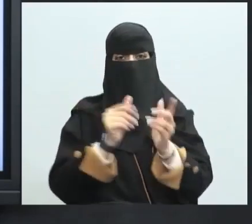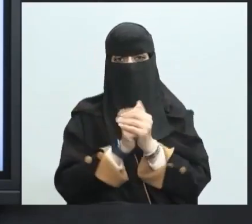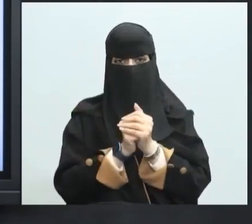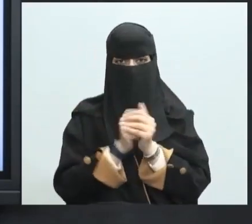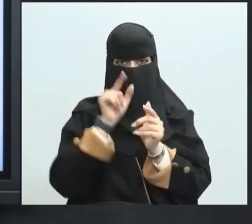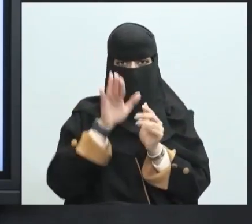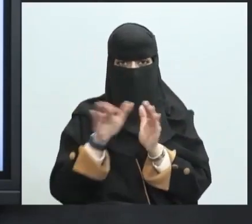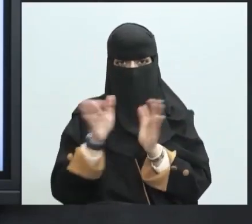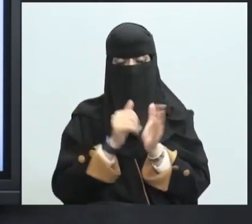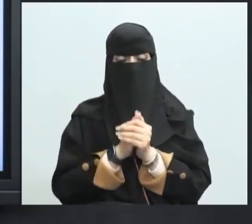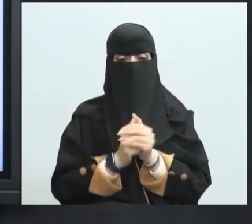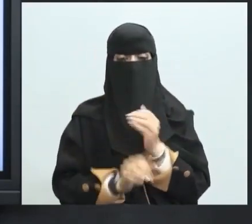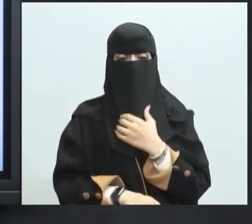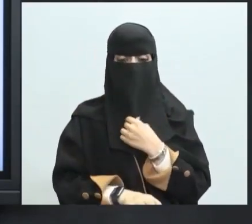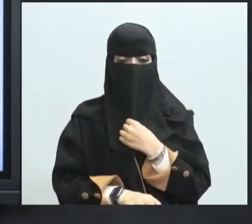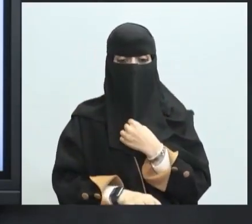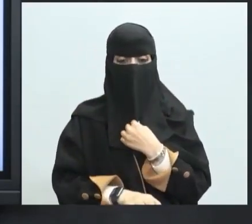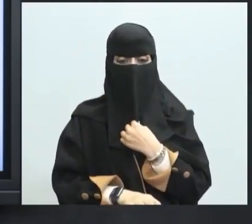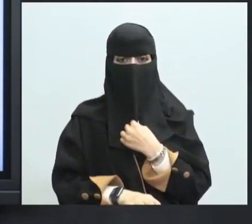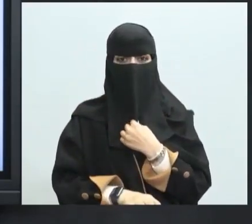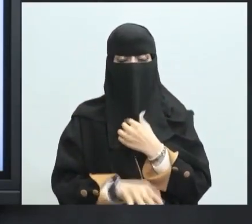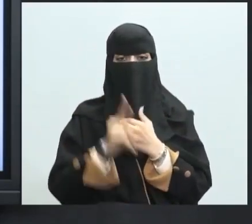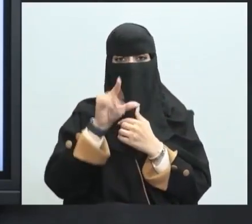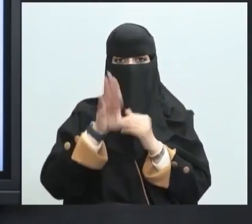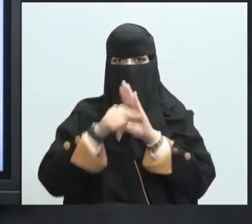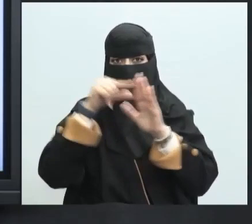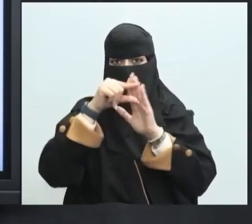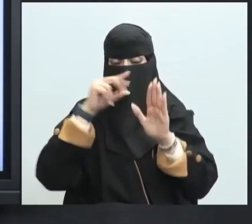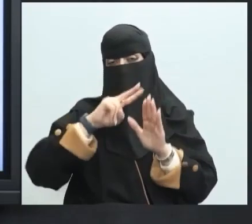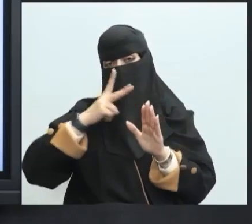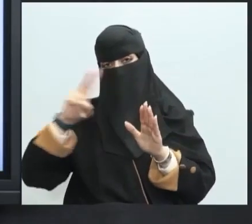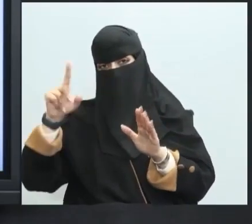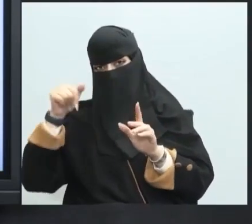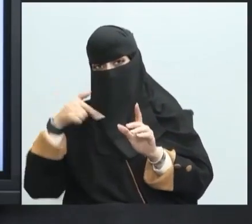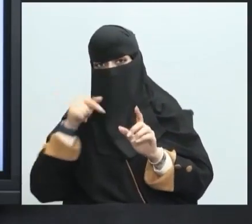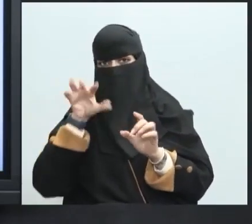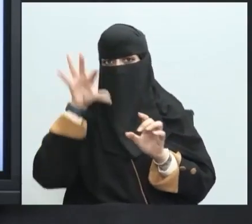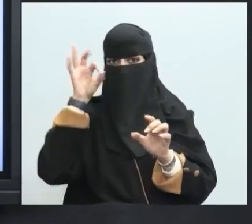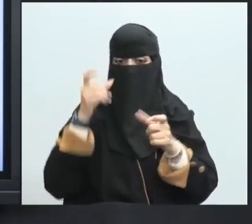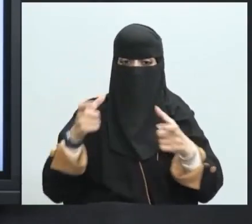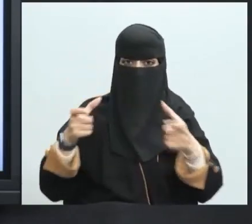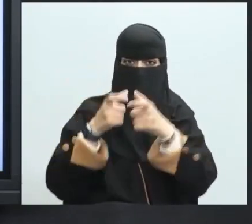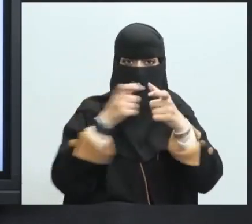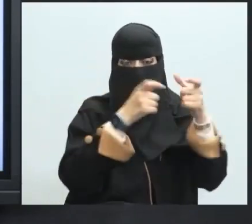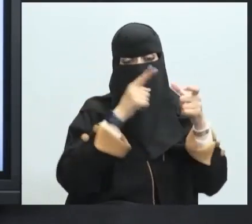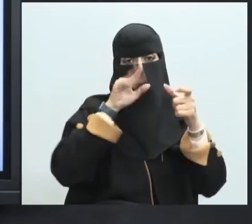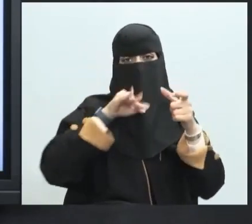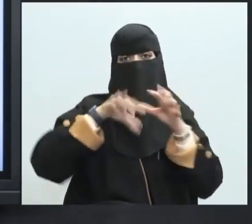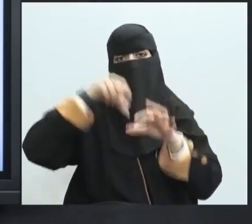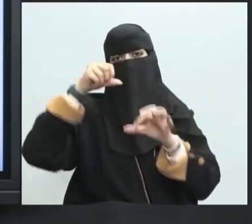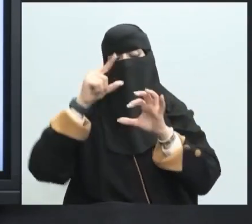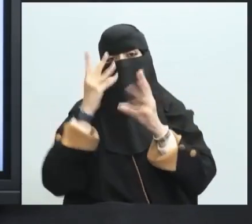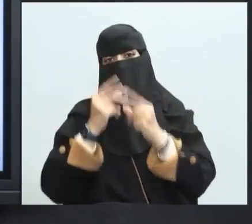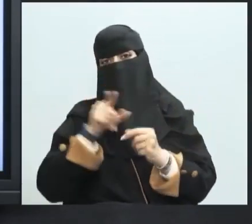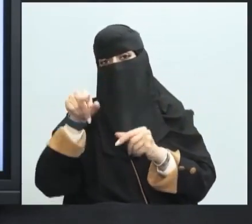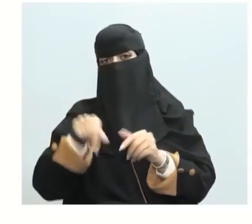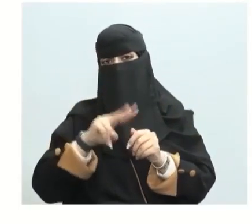جمهوره حسب نوع جمهوره هنا ستذكر موضوعات وذكرنا هنا موضوعات امثله لذلك بامكانك تذكر ايض موضوعات اخرى تختلف ع